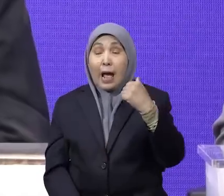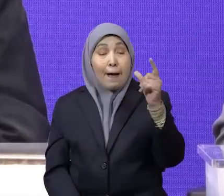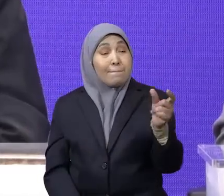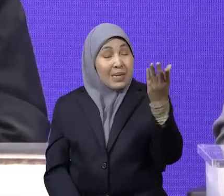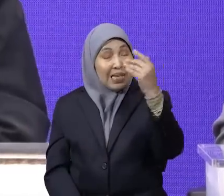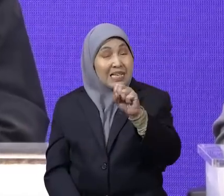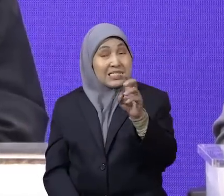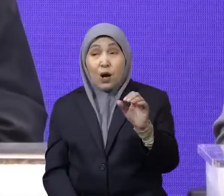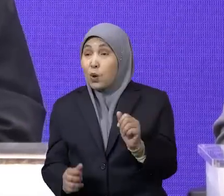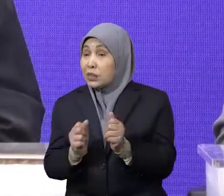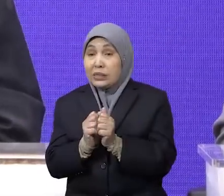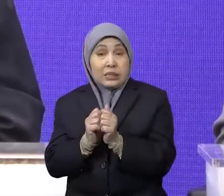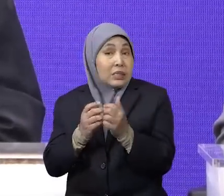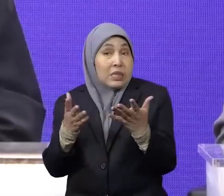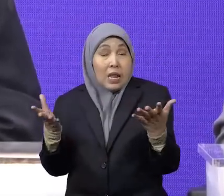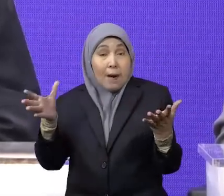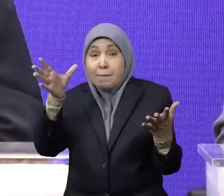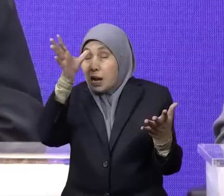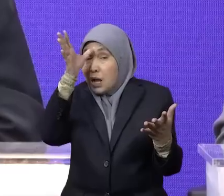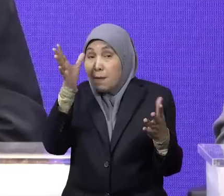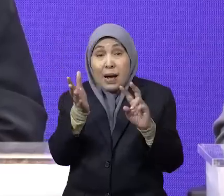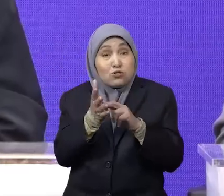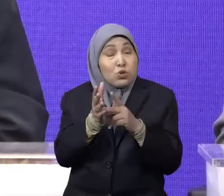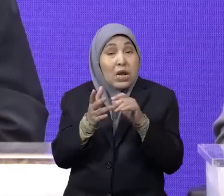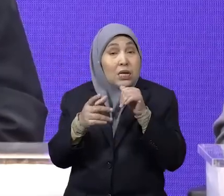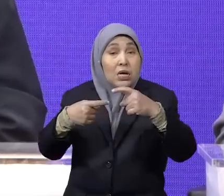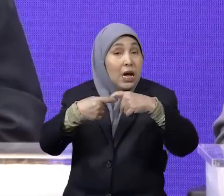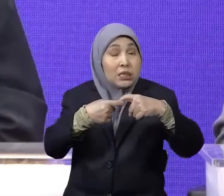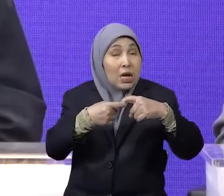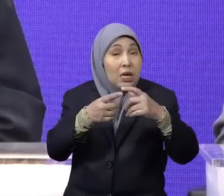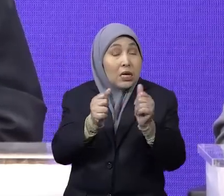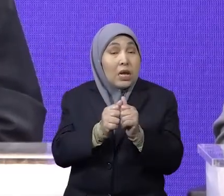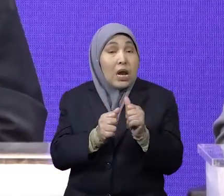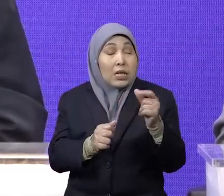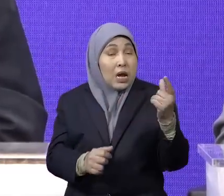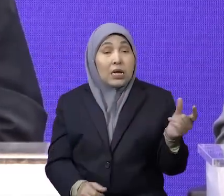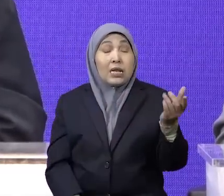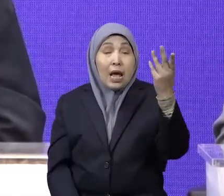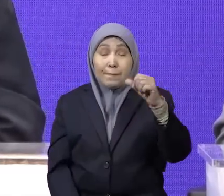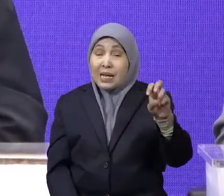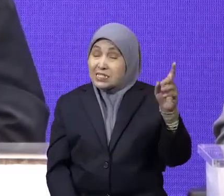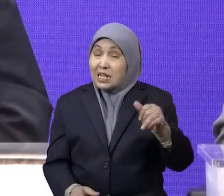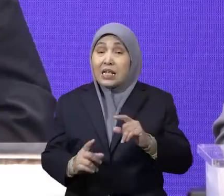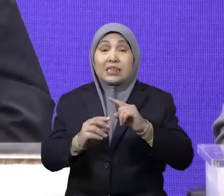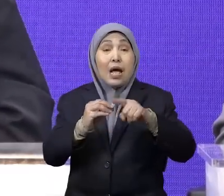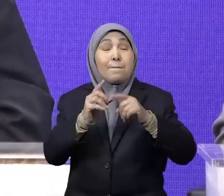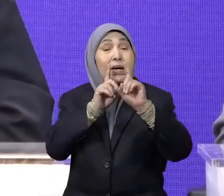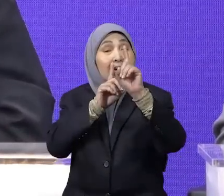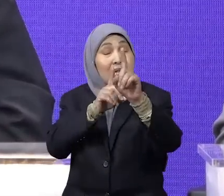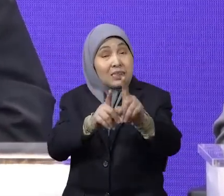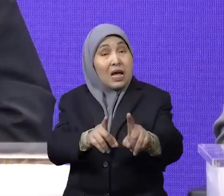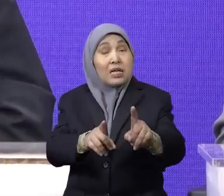sekalipun Nabi Isa tidak mempunyai ayah. Maksudnya, dia tidak berkaitan dengan Nabi Isa pun. Dia berkaitan tentang arahan ataupun